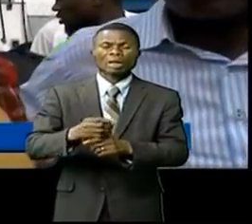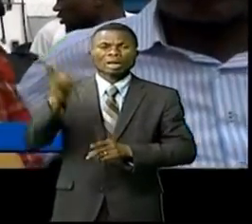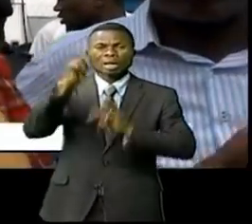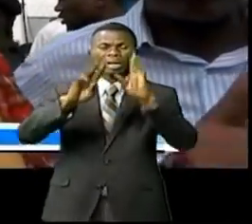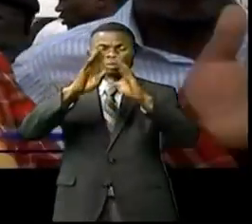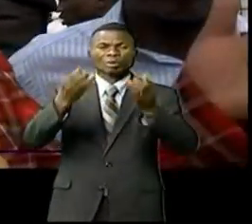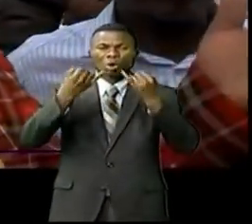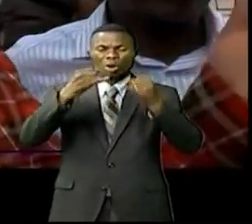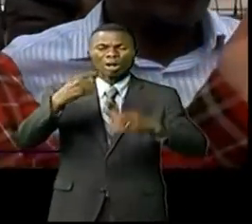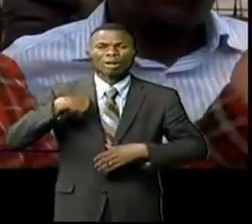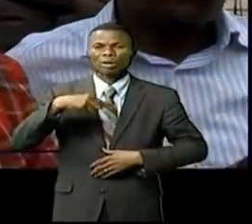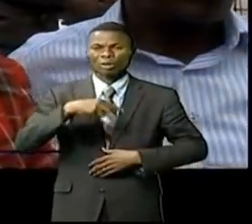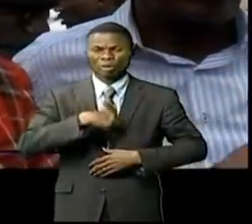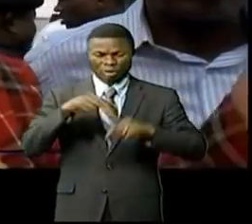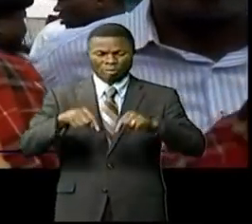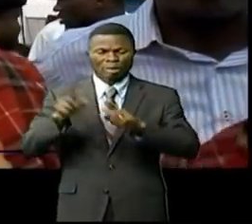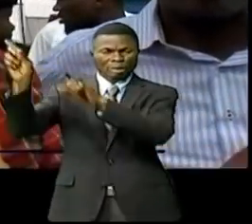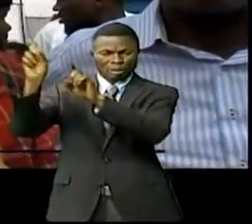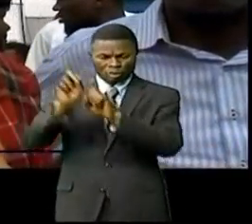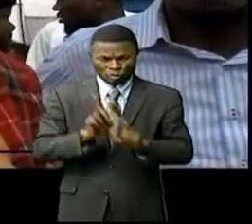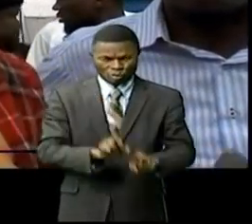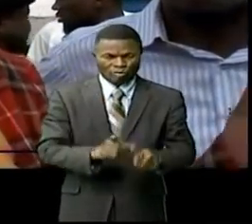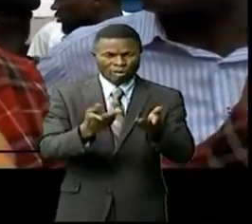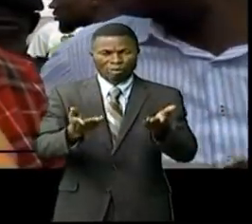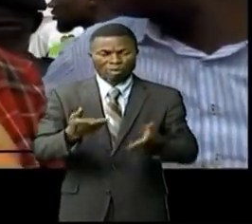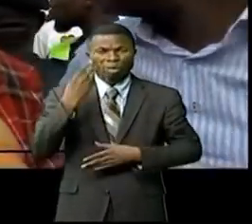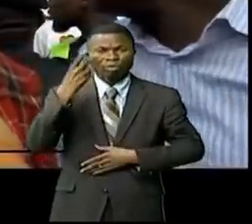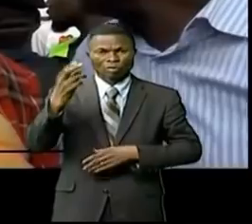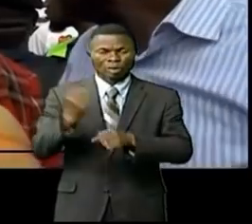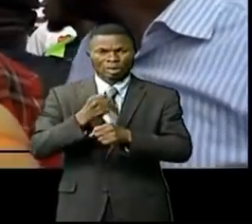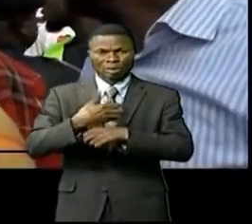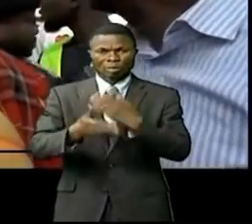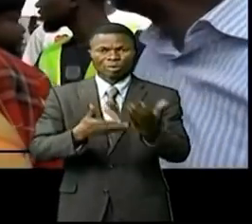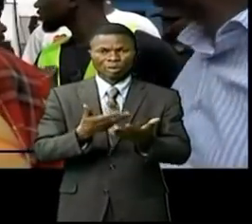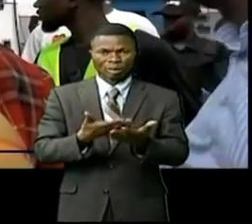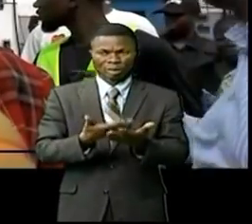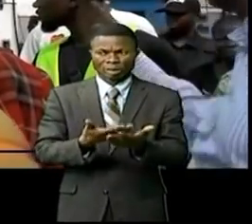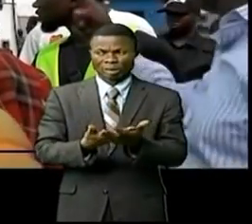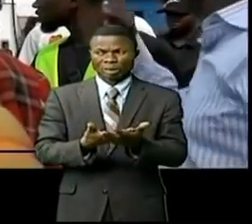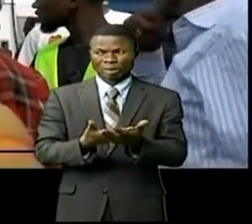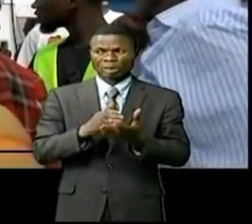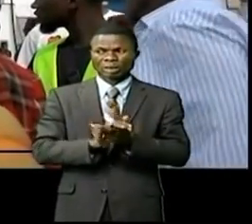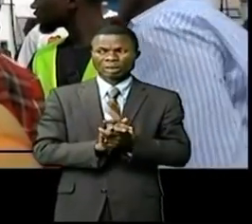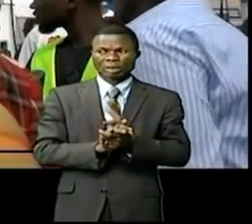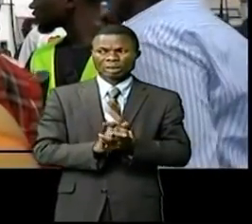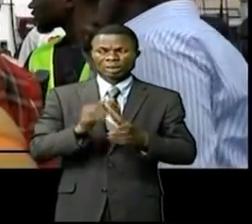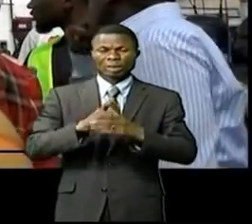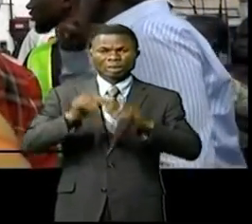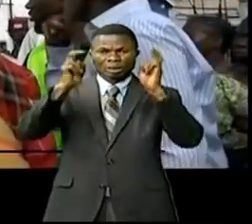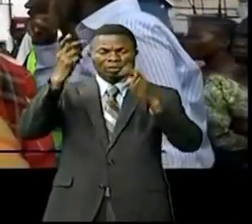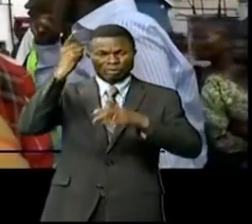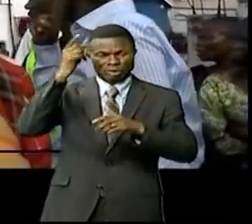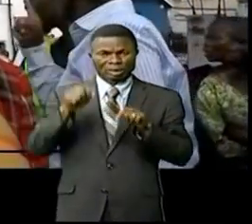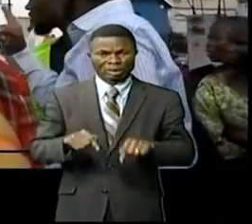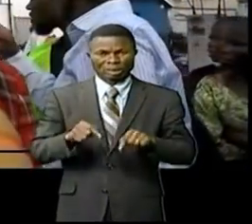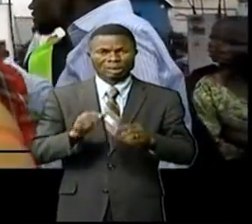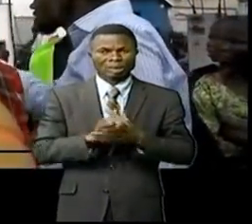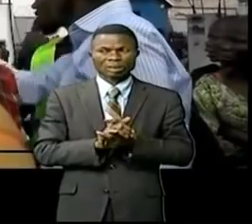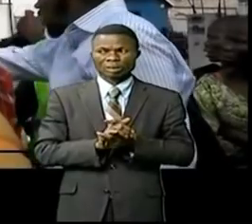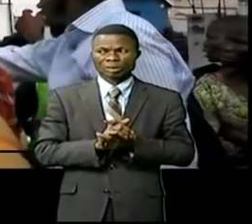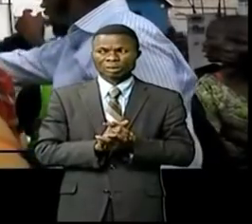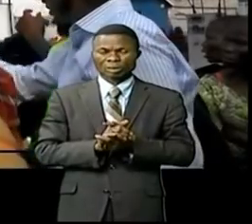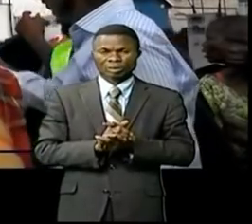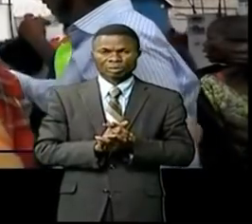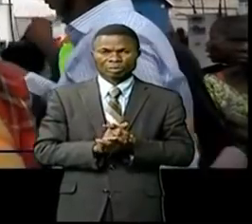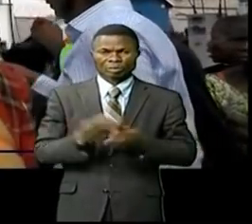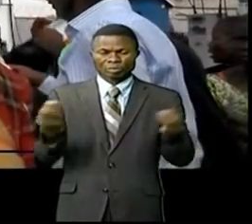population au motif qu'il y avait des inondations au niveau de l'avenue de la Révolution. Nous sommes